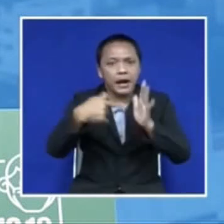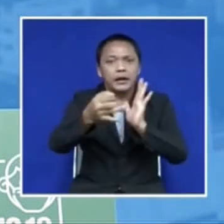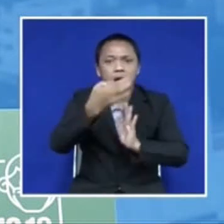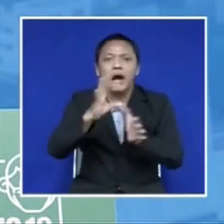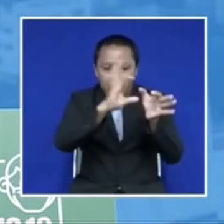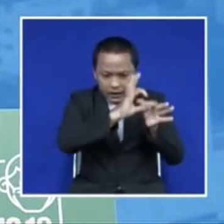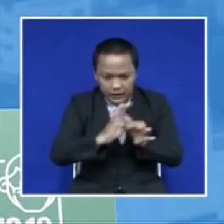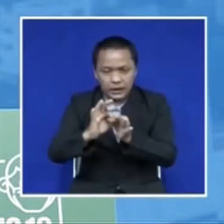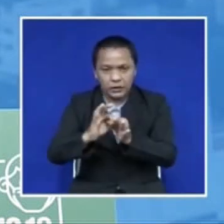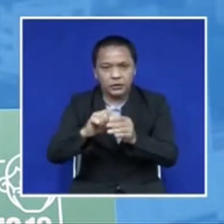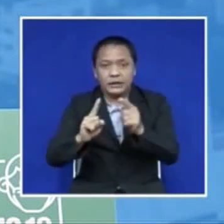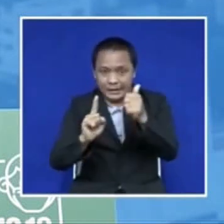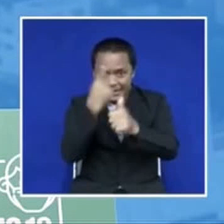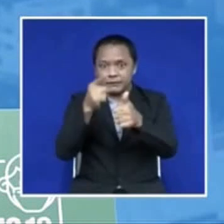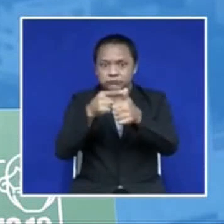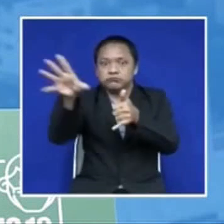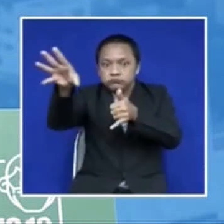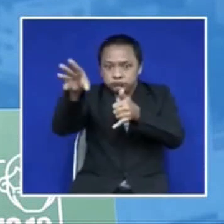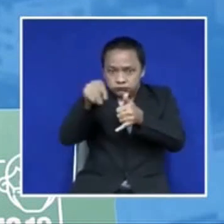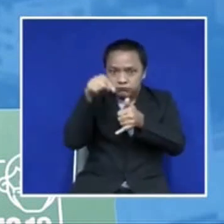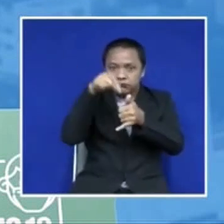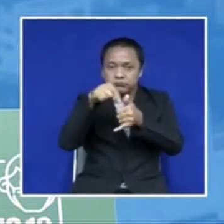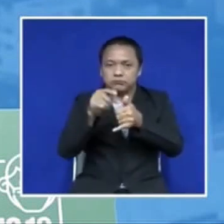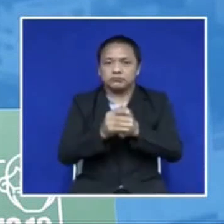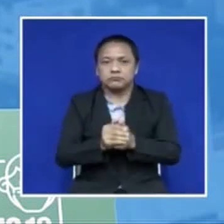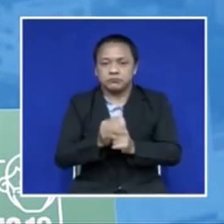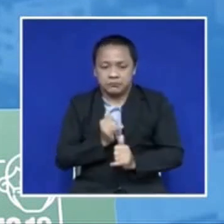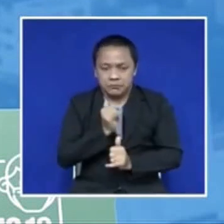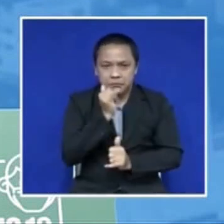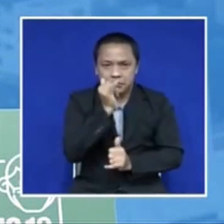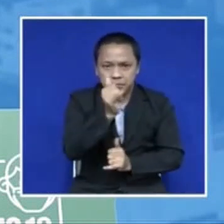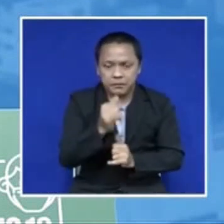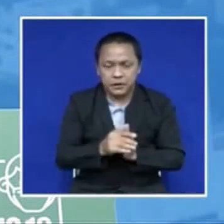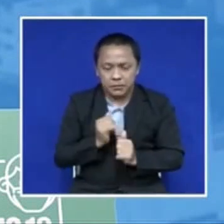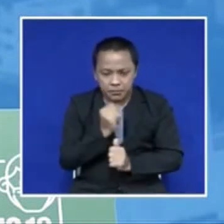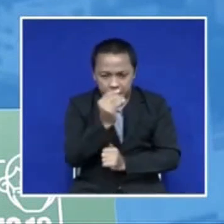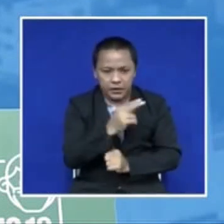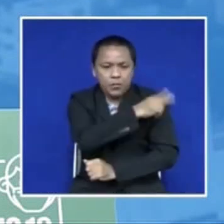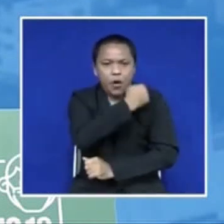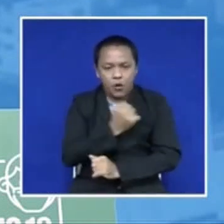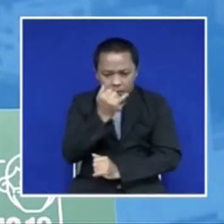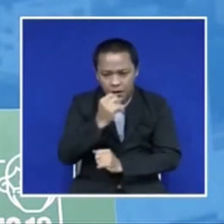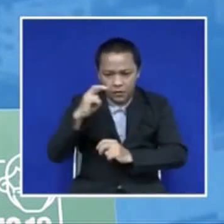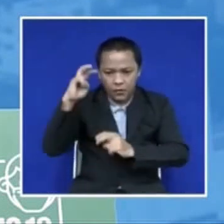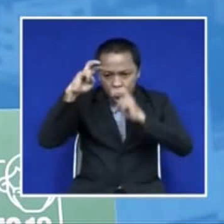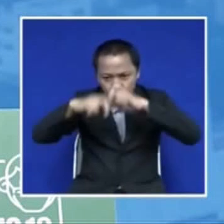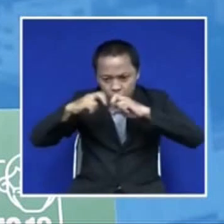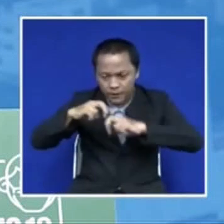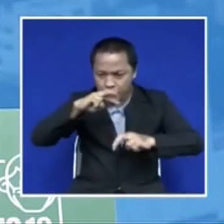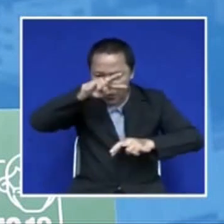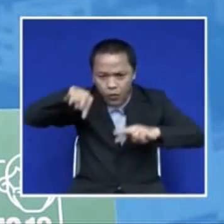เข้าไปตรวจเชื่อเชิงรุกอย่างไรก็ตามการพบเปอร์เซ็นต์ผู้ติดเชื้อสูงกว่า 40เปอร์เซนต์เพราะเราเข้าไปตรวจในพื้นที่เสี่ยงสูง